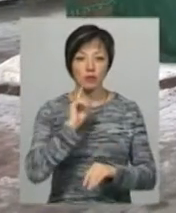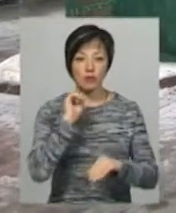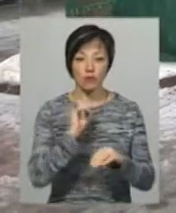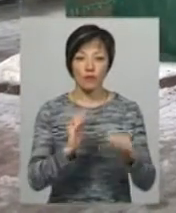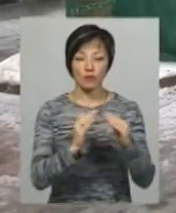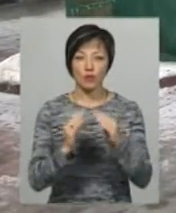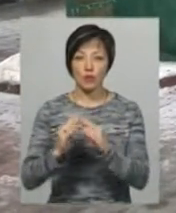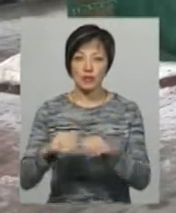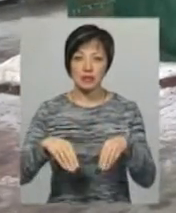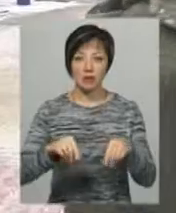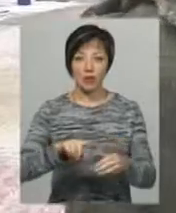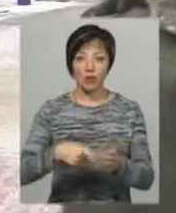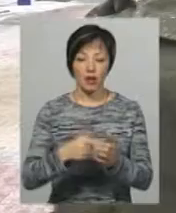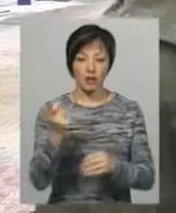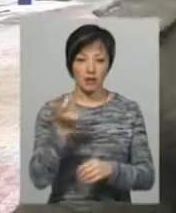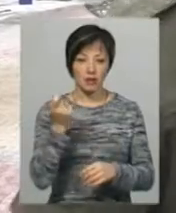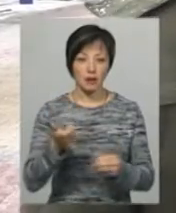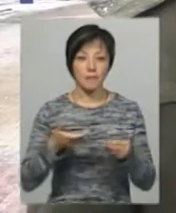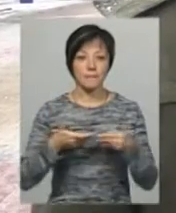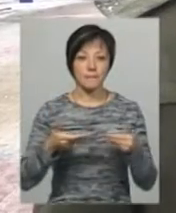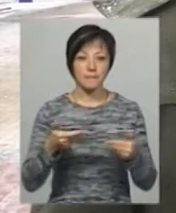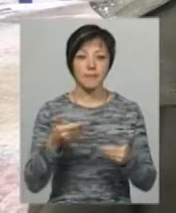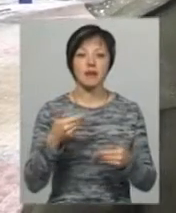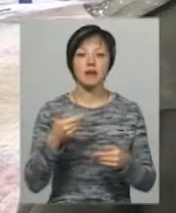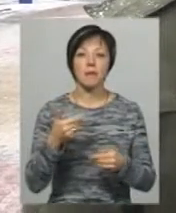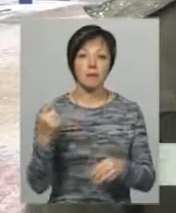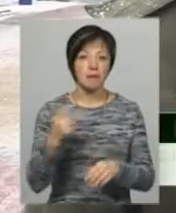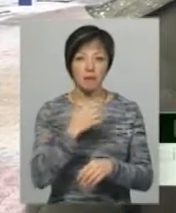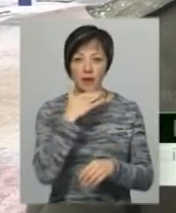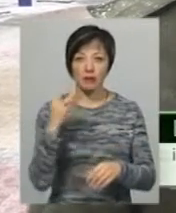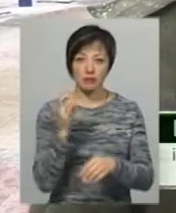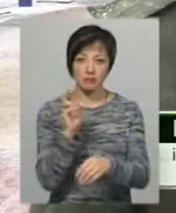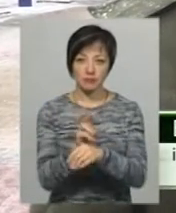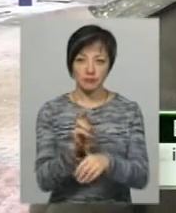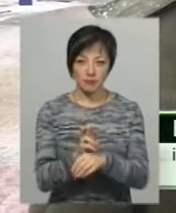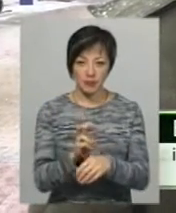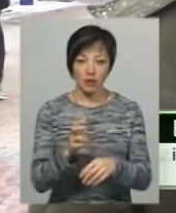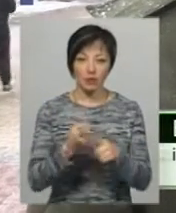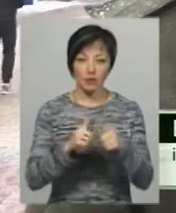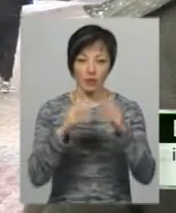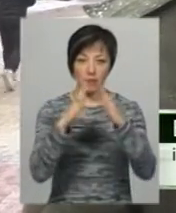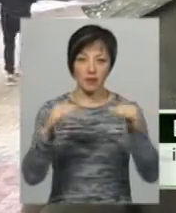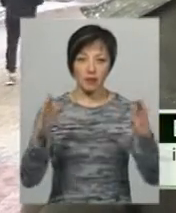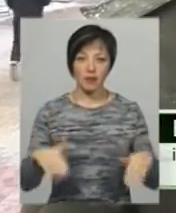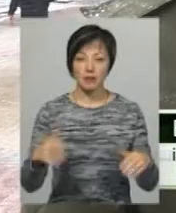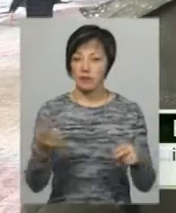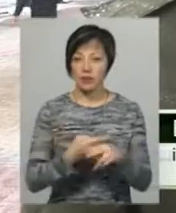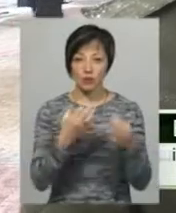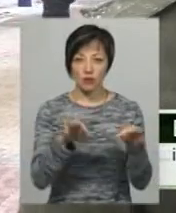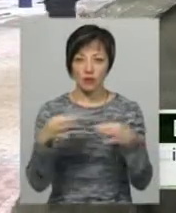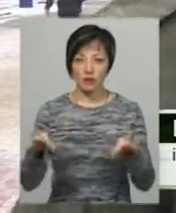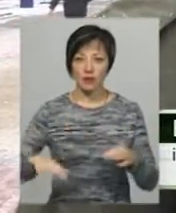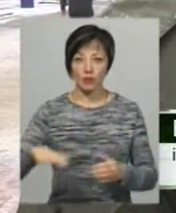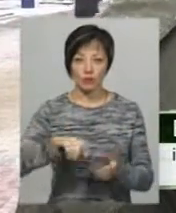на землі комунальної власності. Ми не першого разу вже підходимо до даної конструкції, яка знаходиться без будь-яких погоджень і дозволів на території